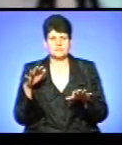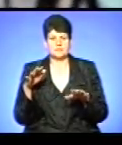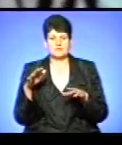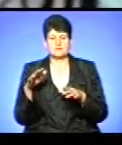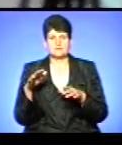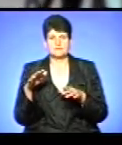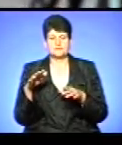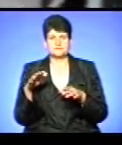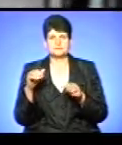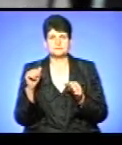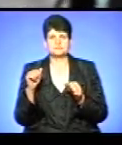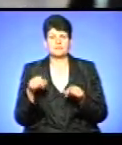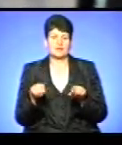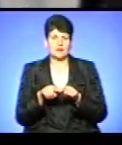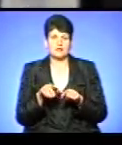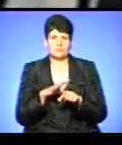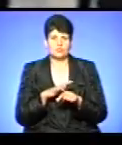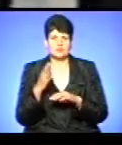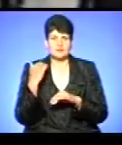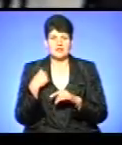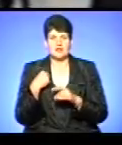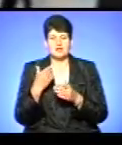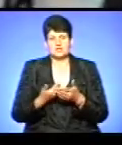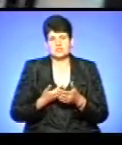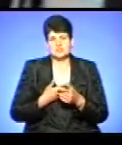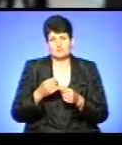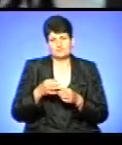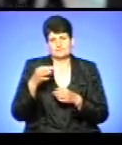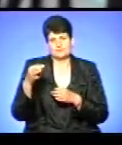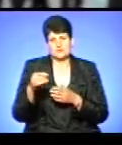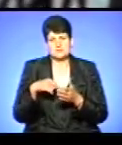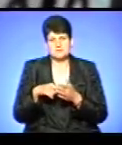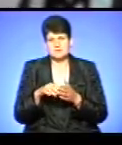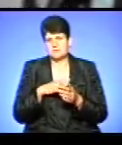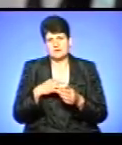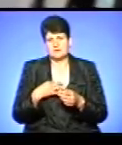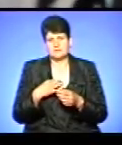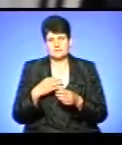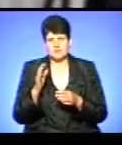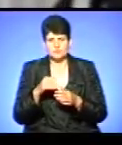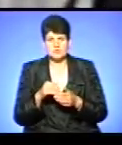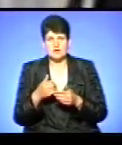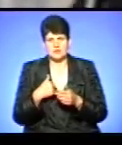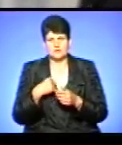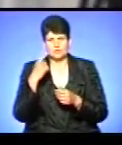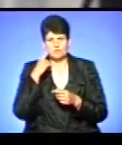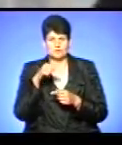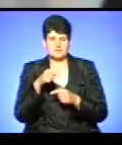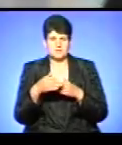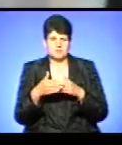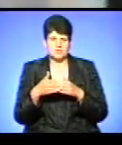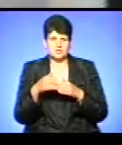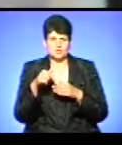школи так, як було, тому що я живу за містом, мені якось і так було б. Хоча мені здається, що мені трошки